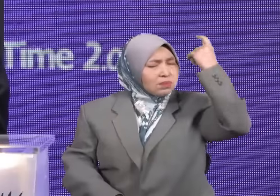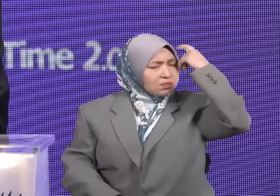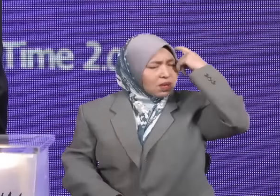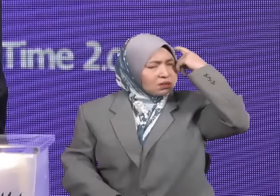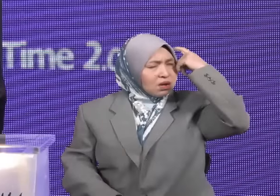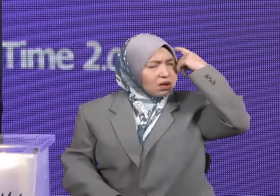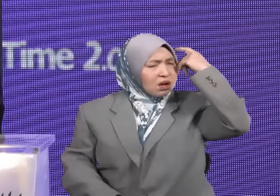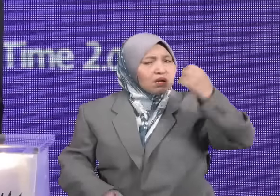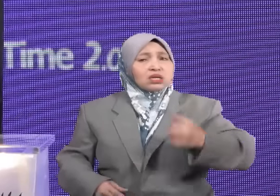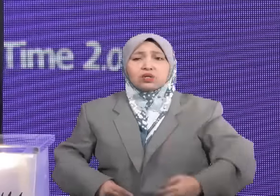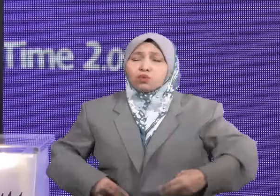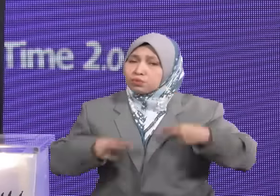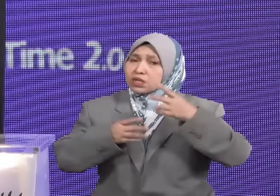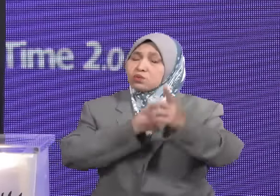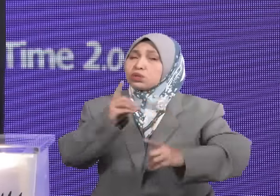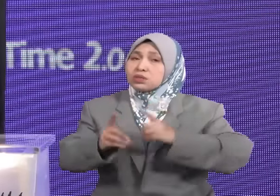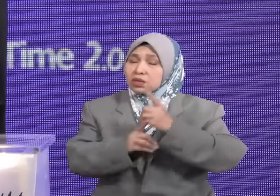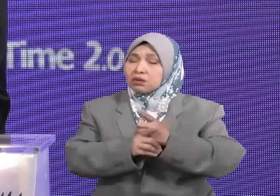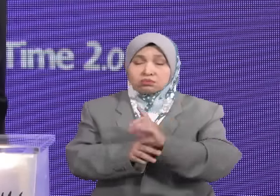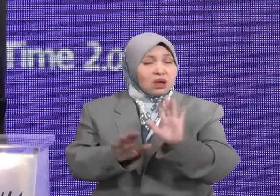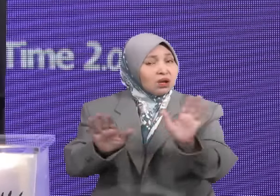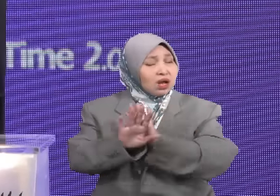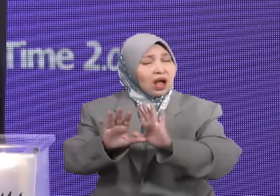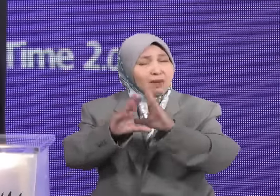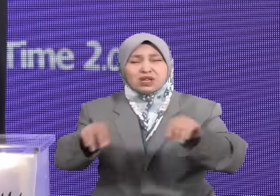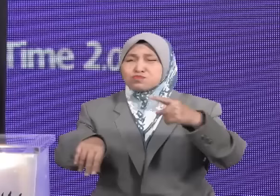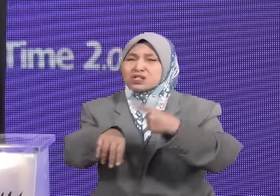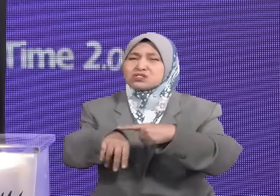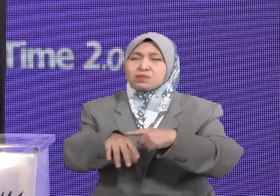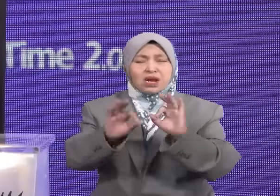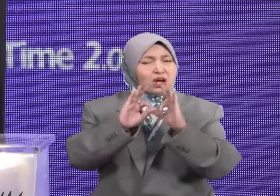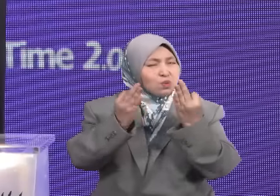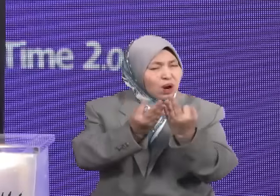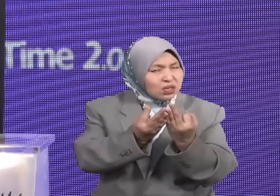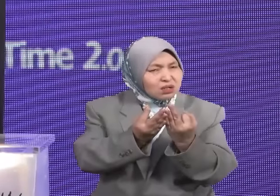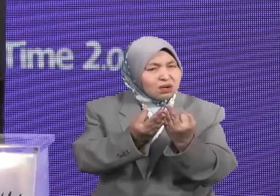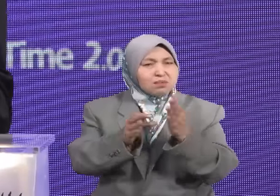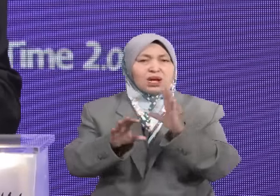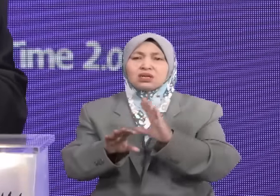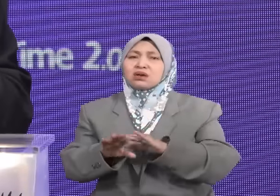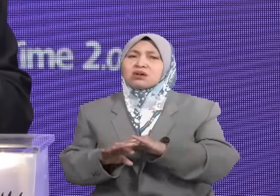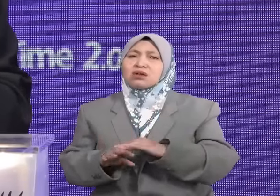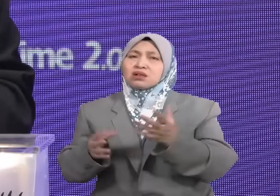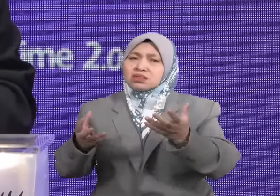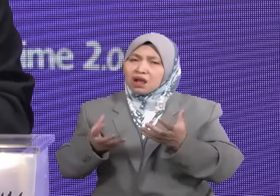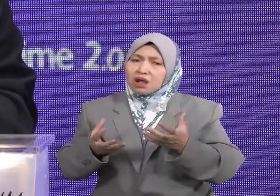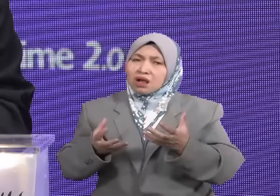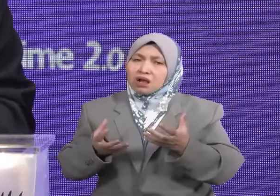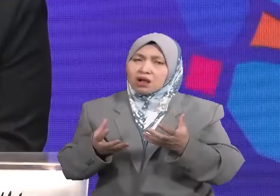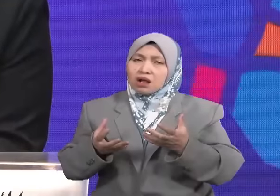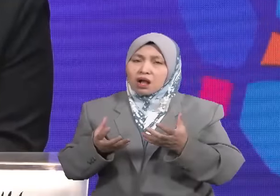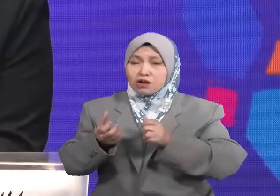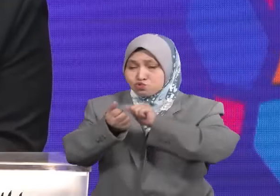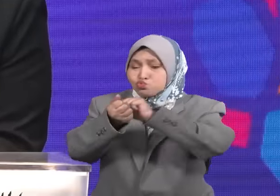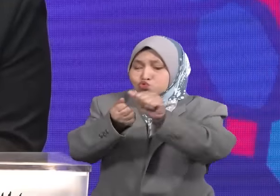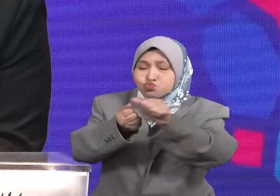dunia. Maksudnya, jangan sekadar kita banyak habis masa pada keluarga, kepada apa nak polish kereta